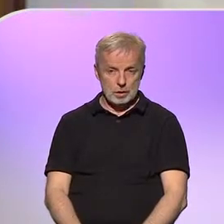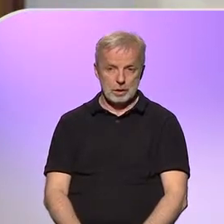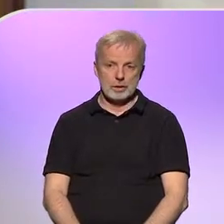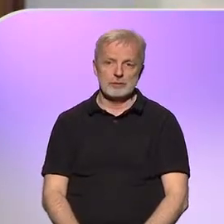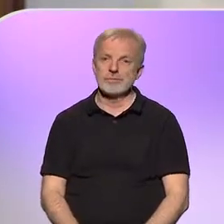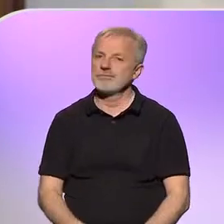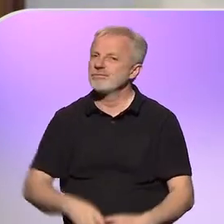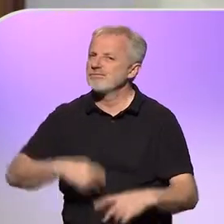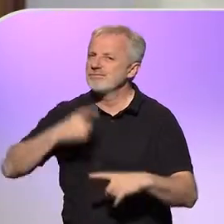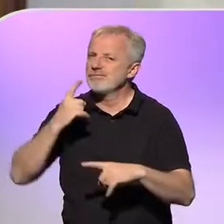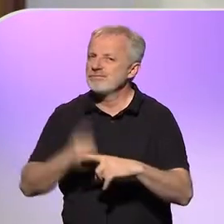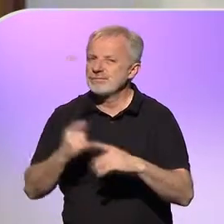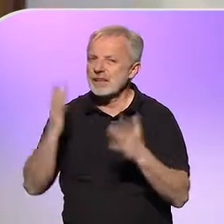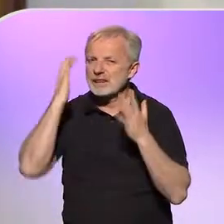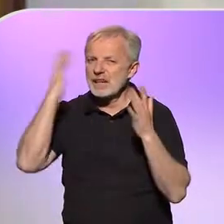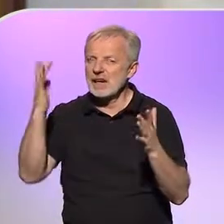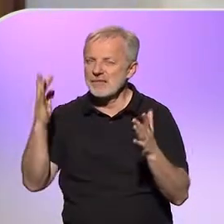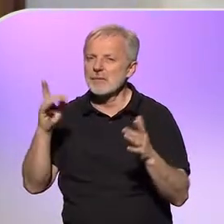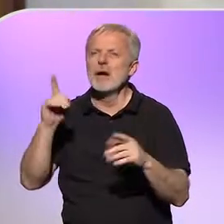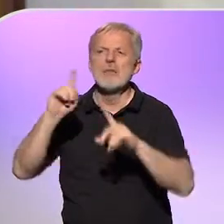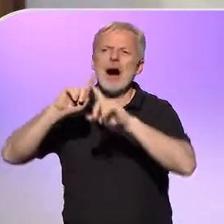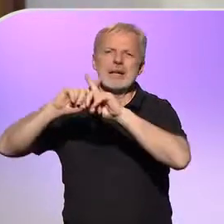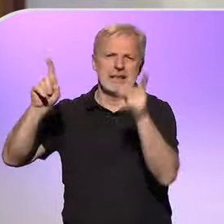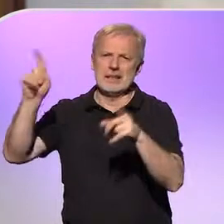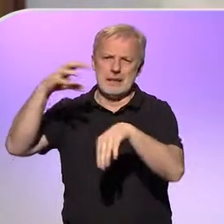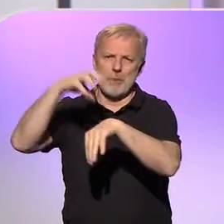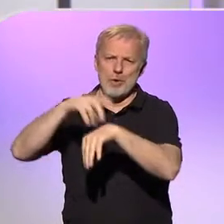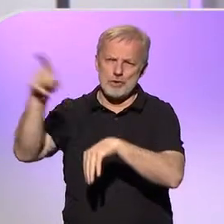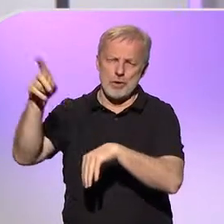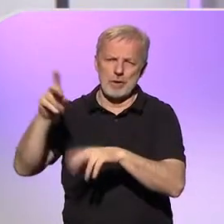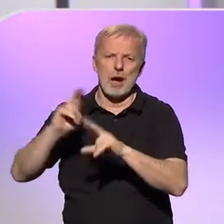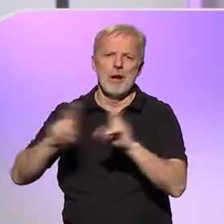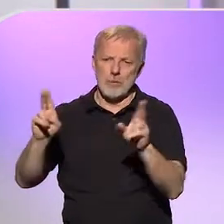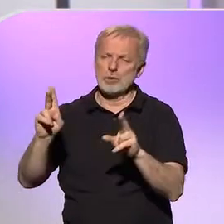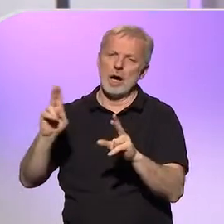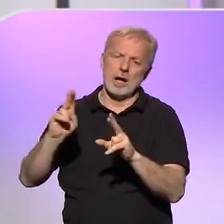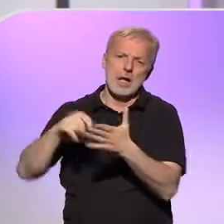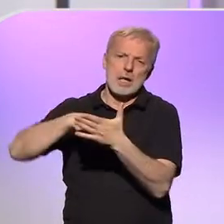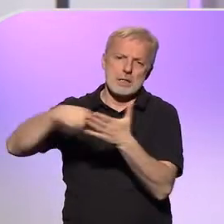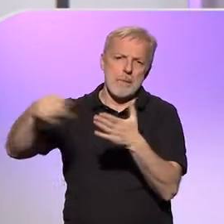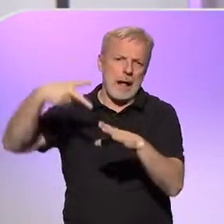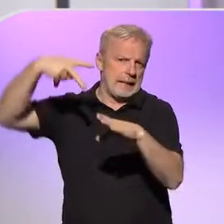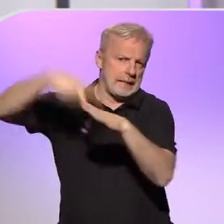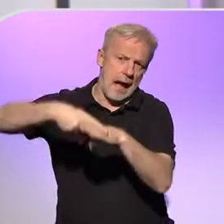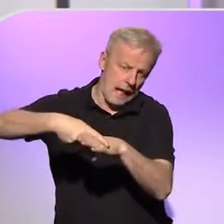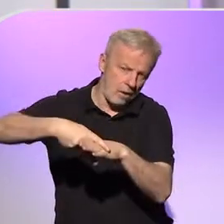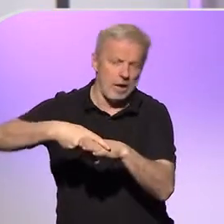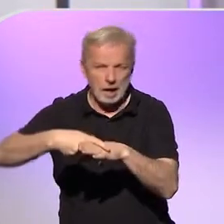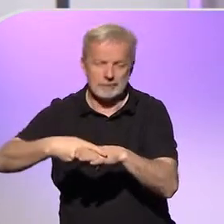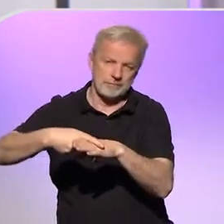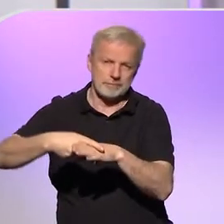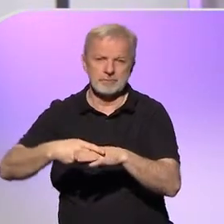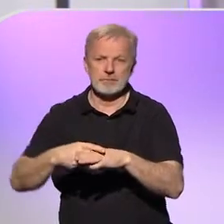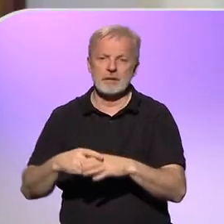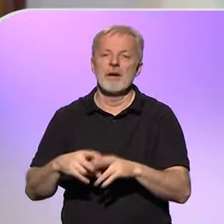Přiznám se, že nevím, jestli, jak je to v každé pojišťovně, jestli jsou schopni poskytnout nějakou zálohu dopředu nebo pomoc v této situaci. Většinou vám